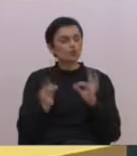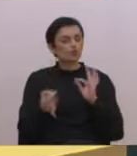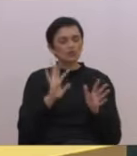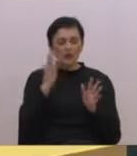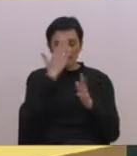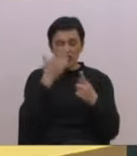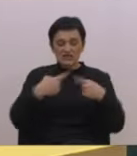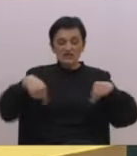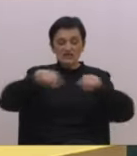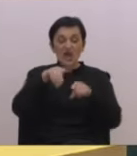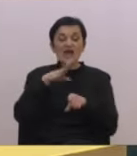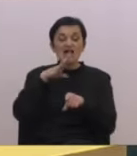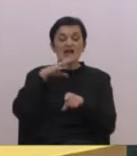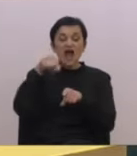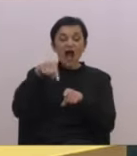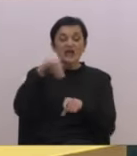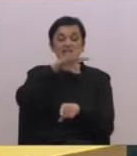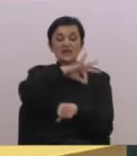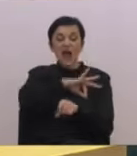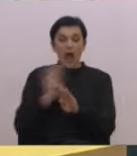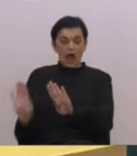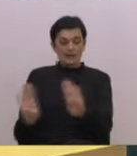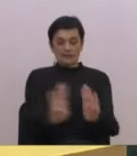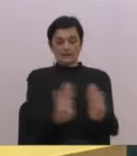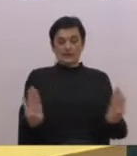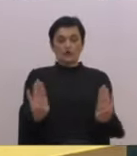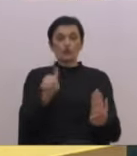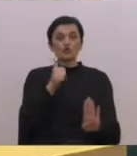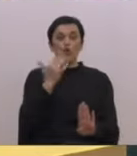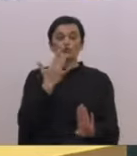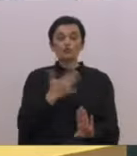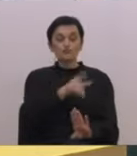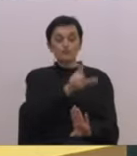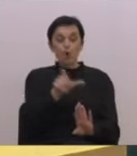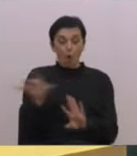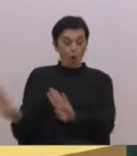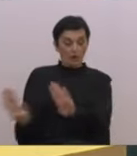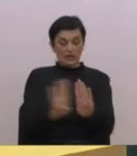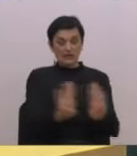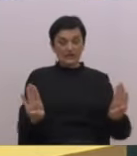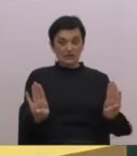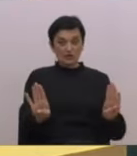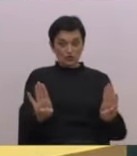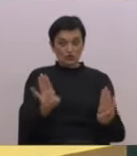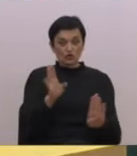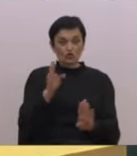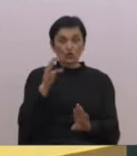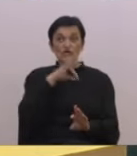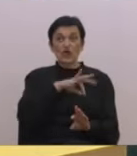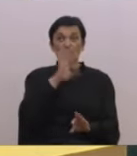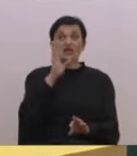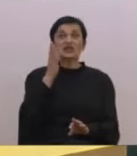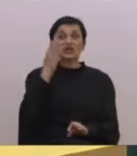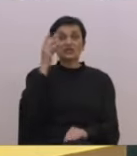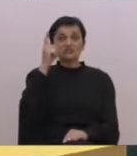საზოგადოებაში ქალები გამოიყენეს შირმათ, ისევე როგორც პოლიტიკოსებს იყენებენ შირმათ დღევანდელ ჩვენ საზოგადოებაში? მე და კაცი პოლიტიკოსები